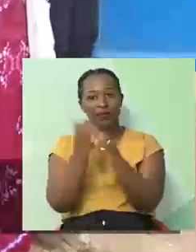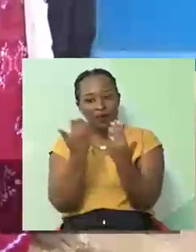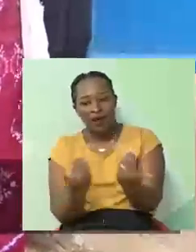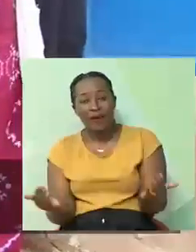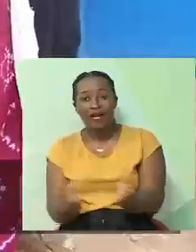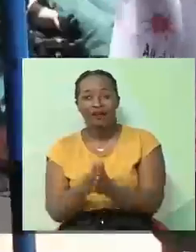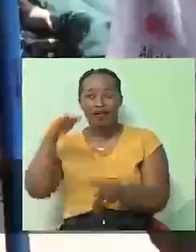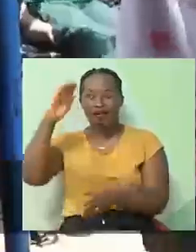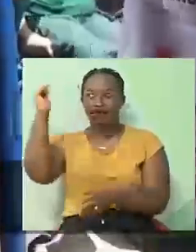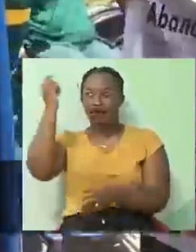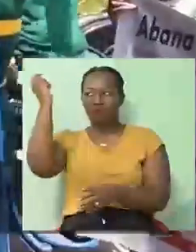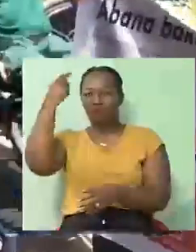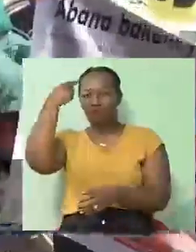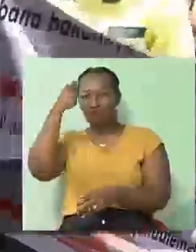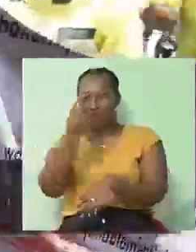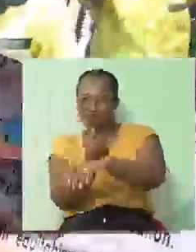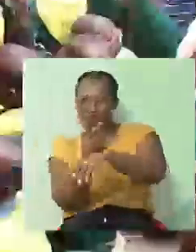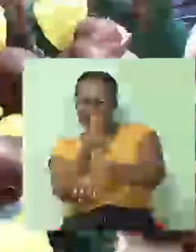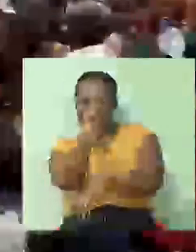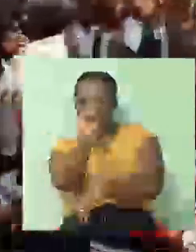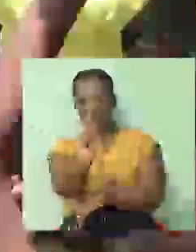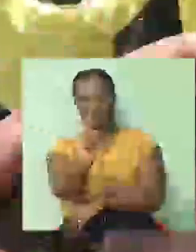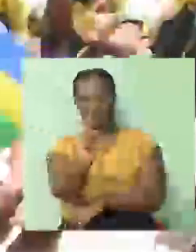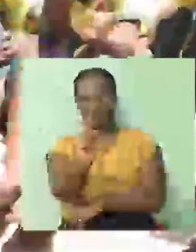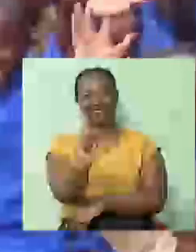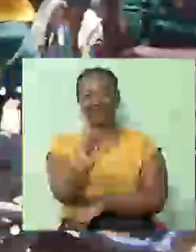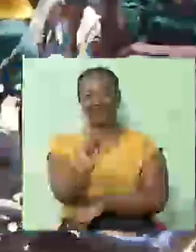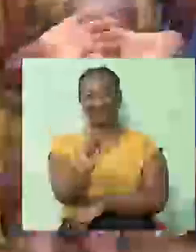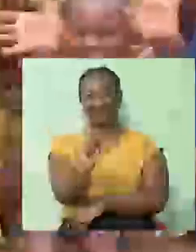bukorwa abana n'abantu bakuru bavuza inzogera mu gihe cy'umunota